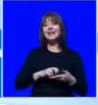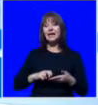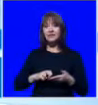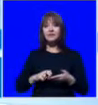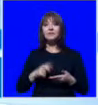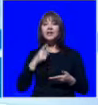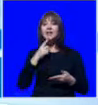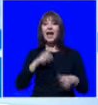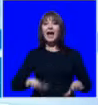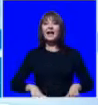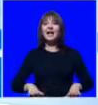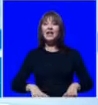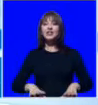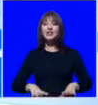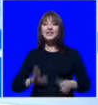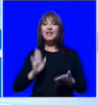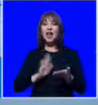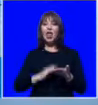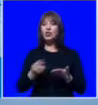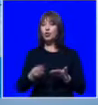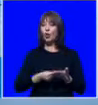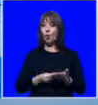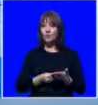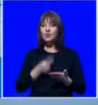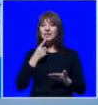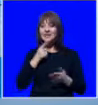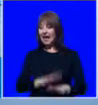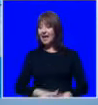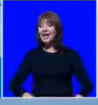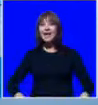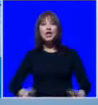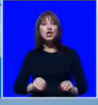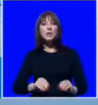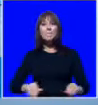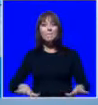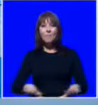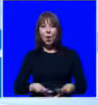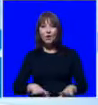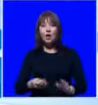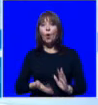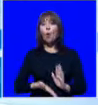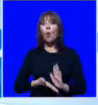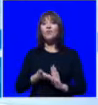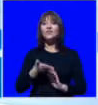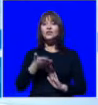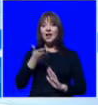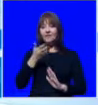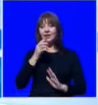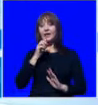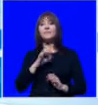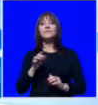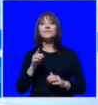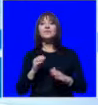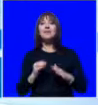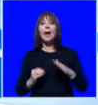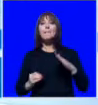на гражданските договори, през оценките за имотите, увеличаване на облагаемия максимум на